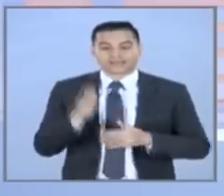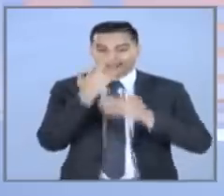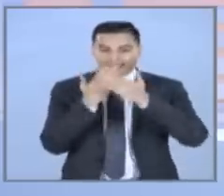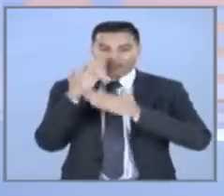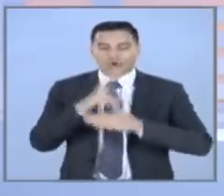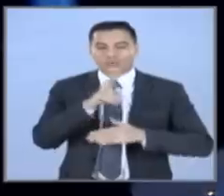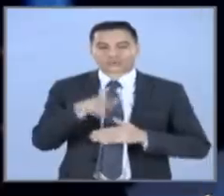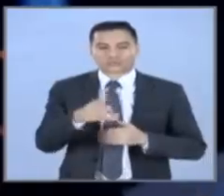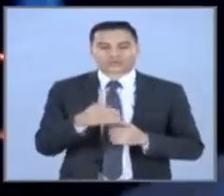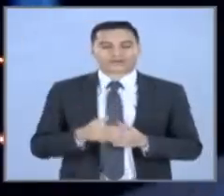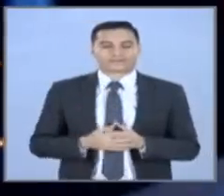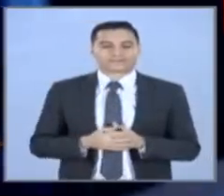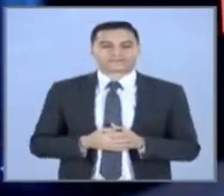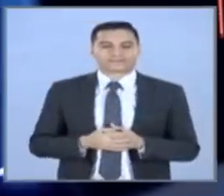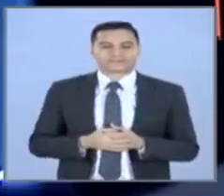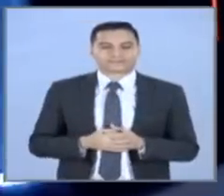تاريخ وسؤالهم.